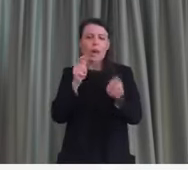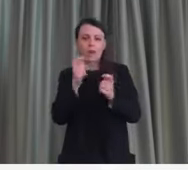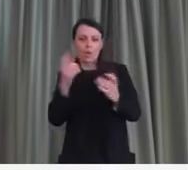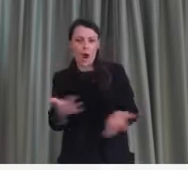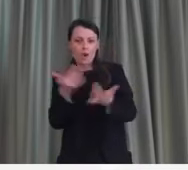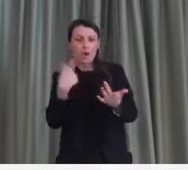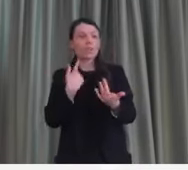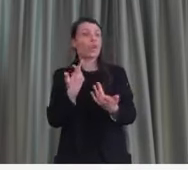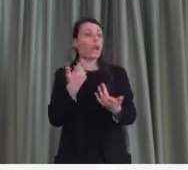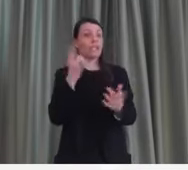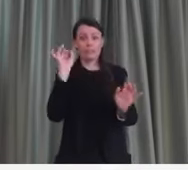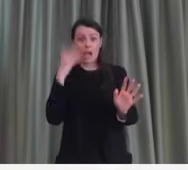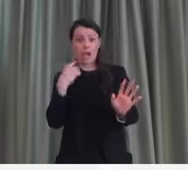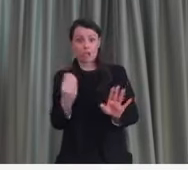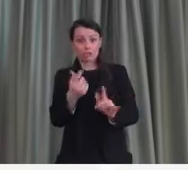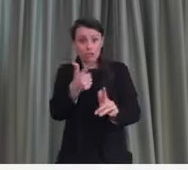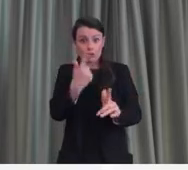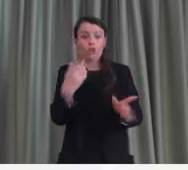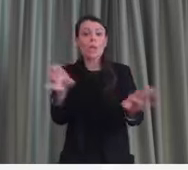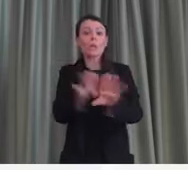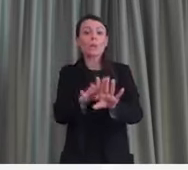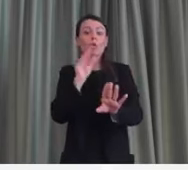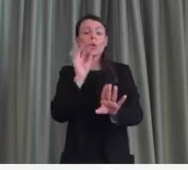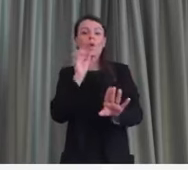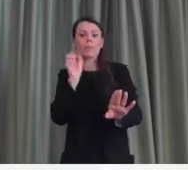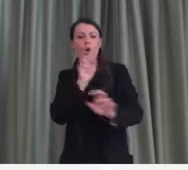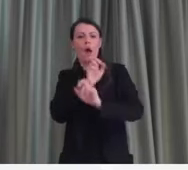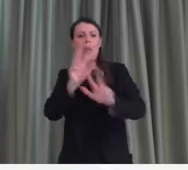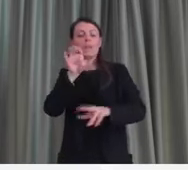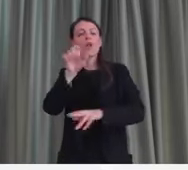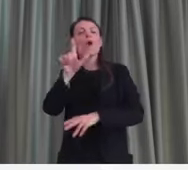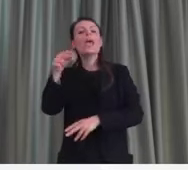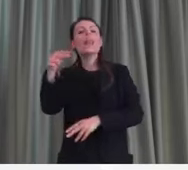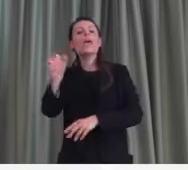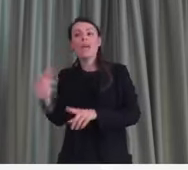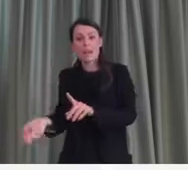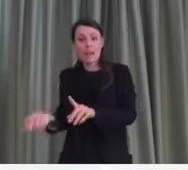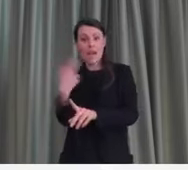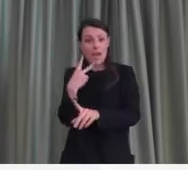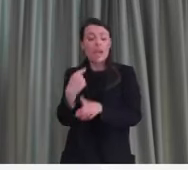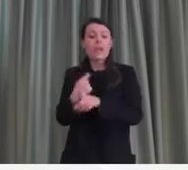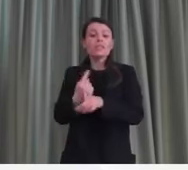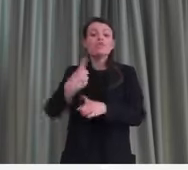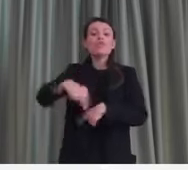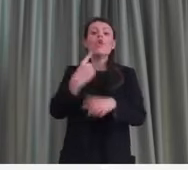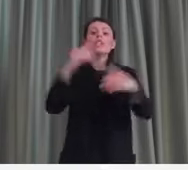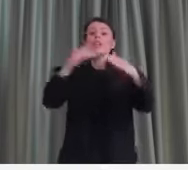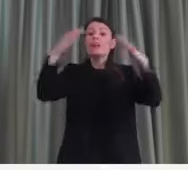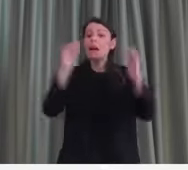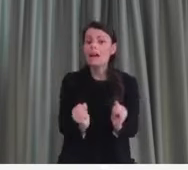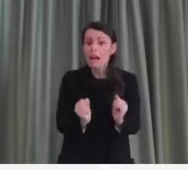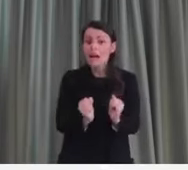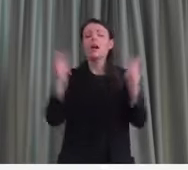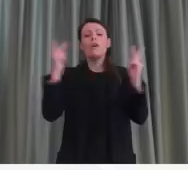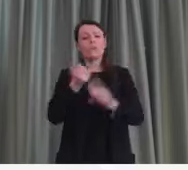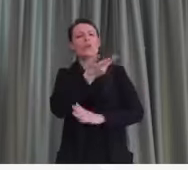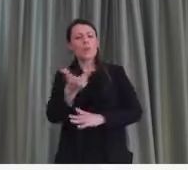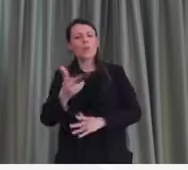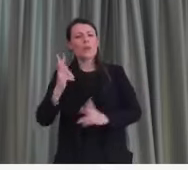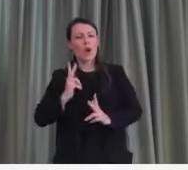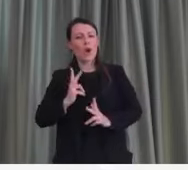elena che ci chiede di rimarcare che dobbiamo restare a casa anche se i dati sono confortanti altrimenti